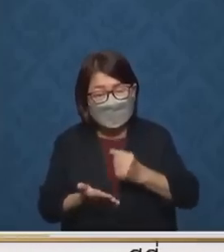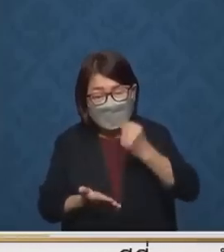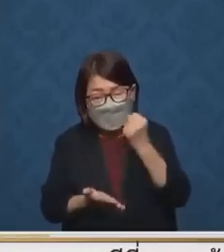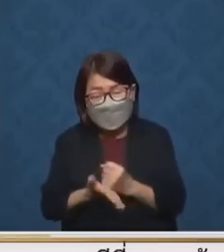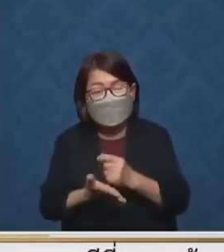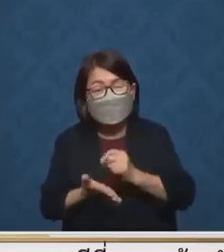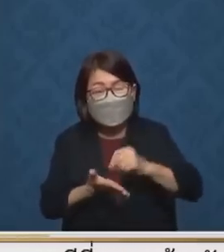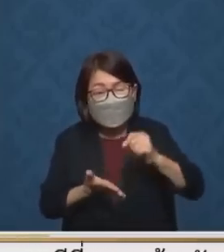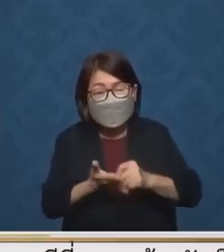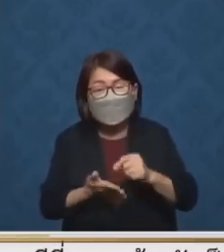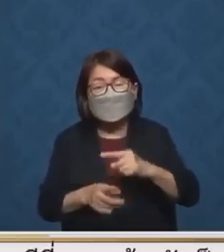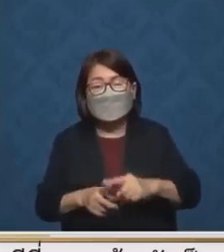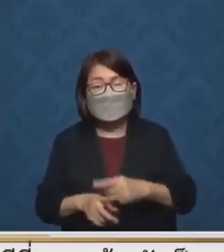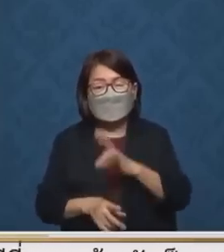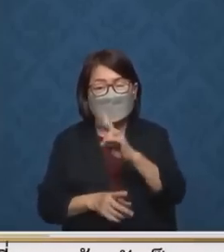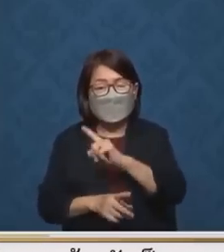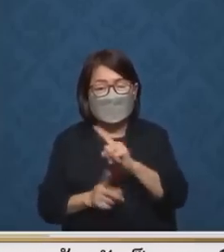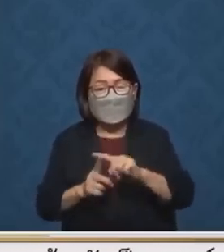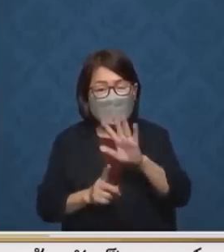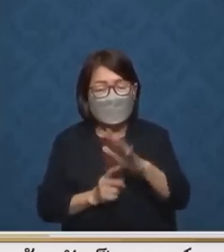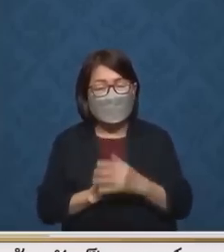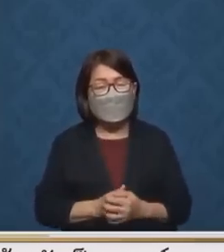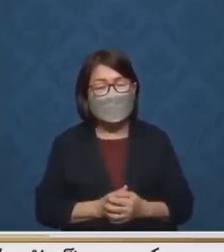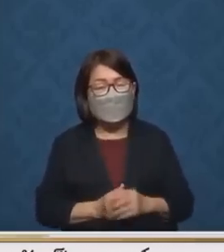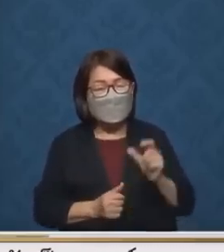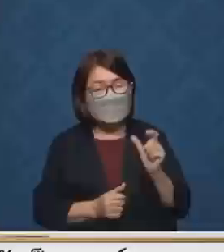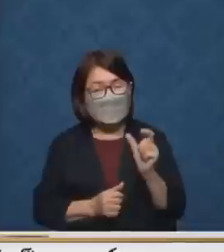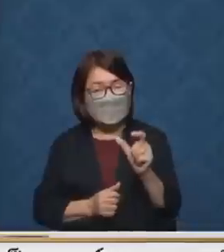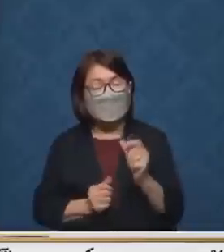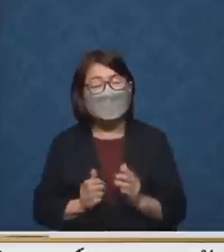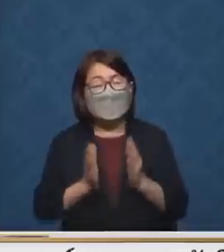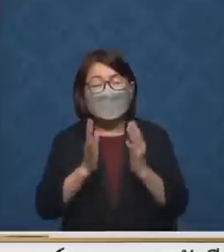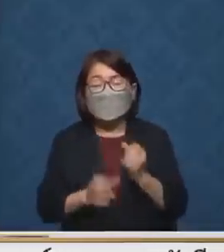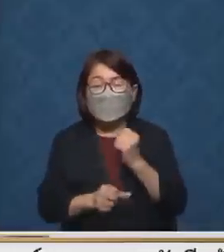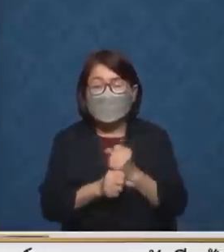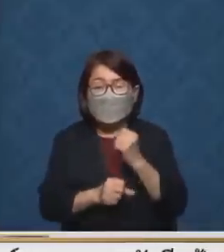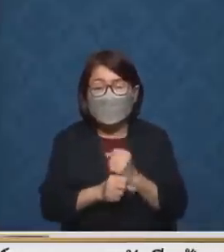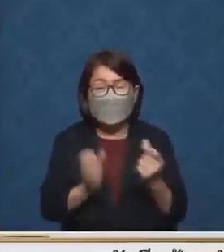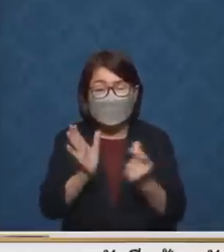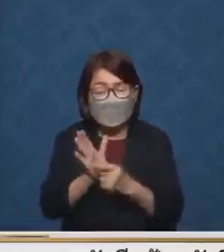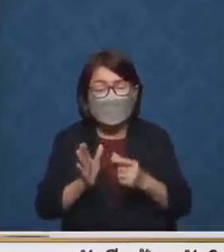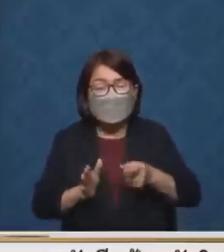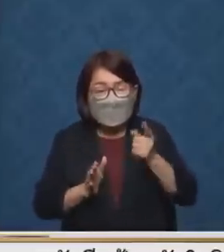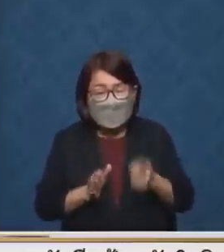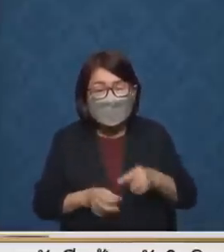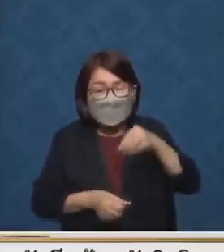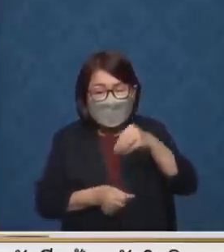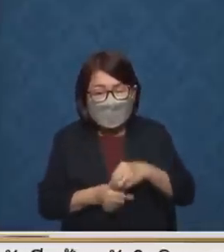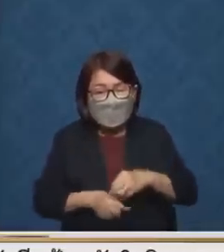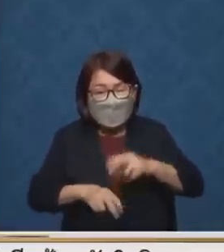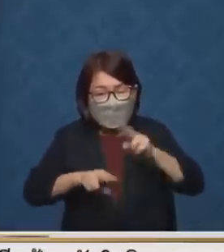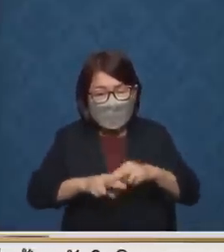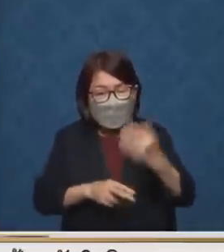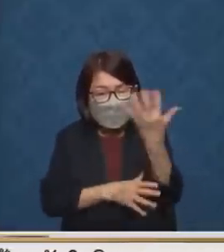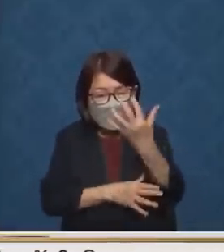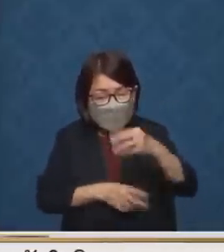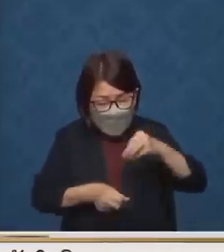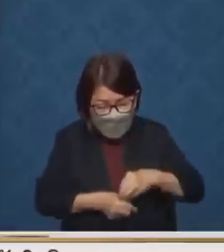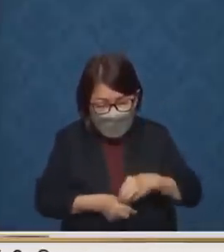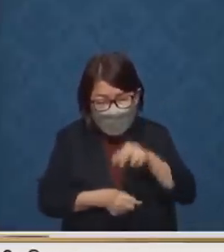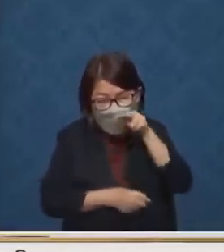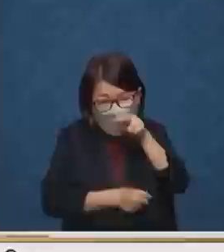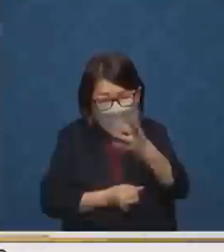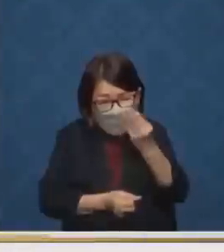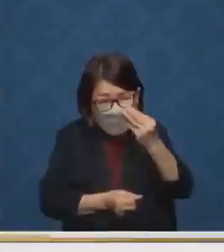ุว Alorsก.่ที ต้องประจำำหน้าจอตะหลอด 24